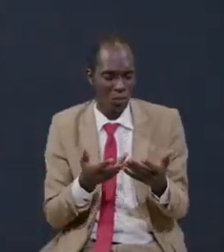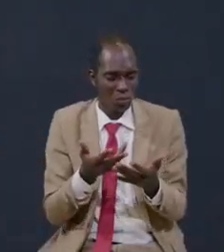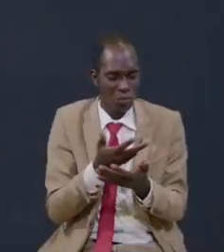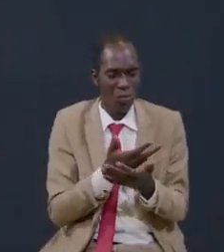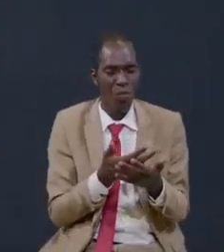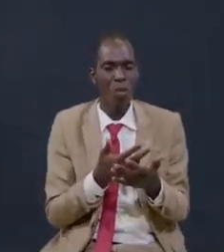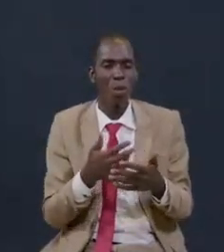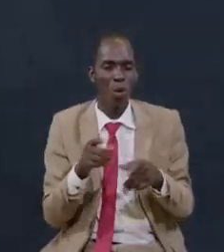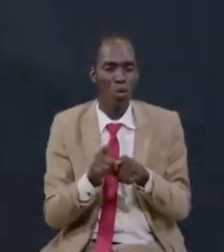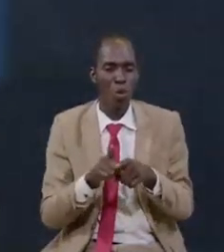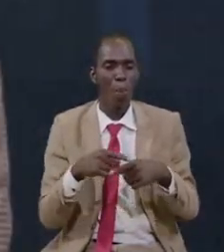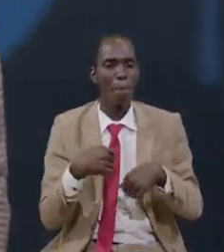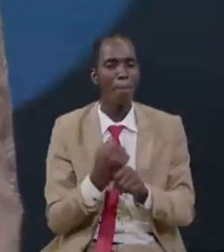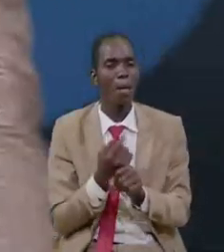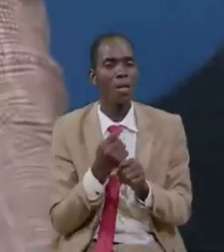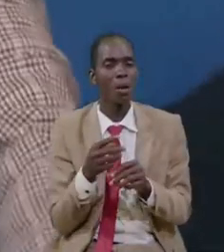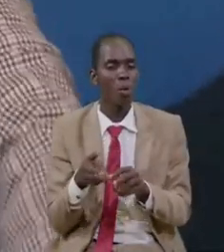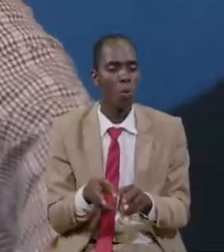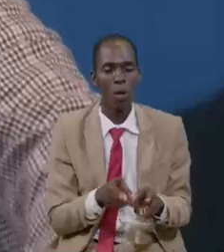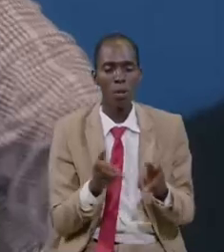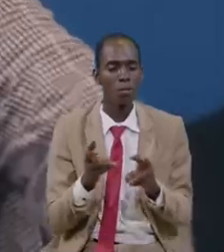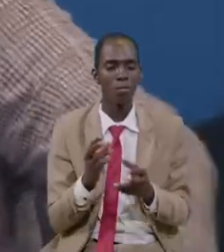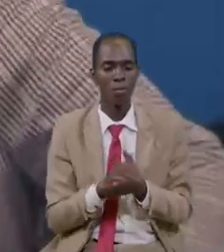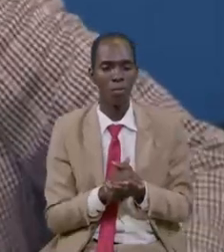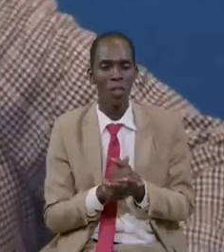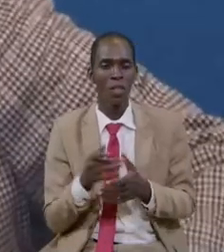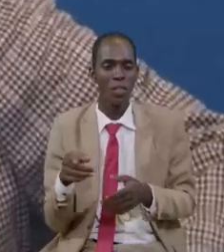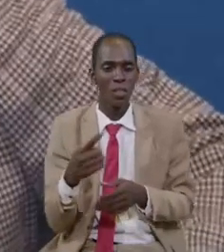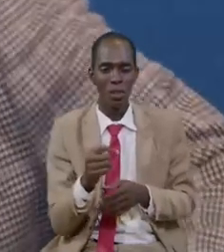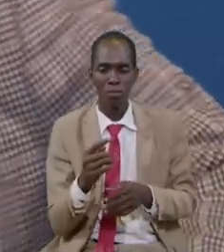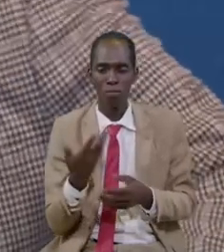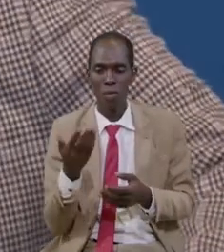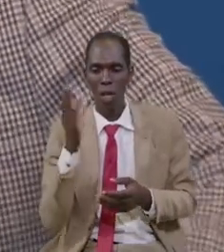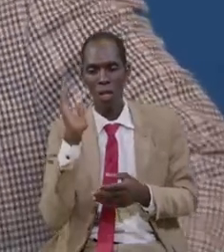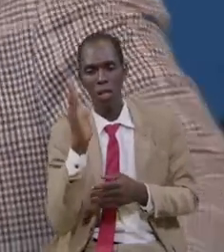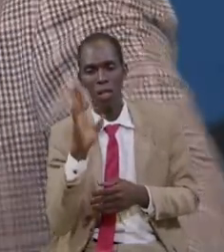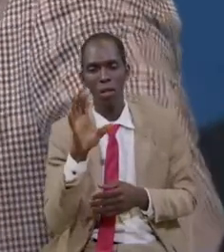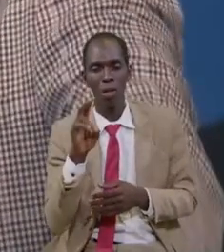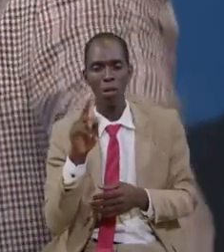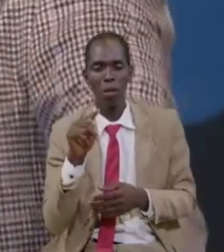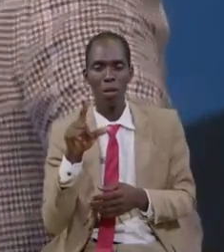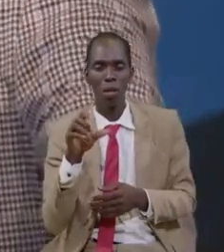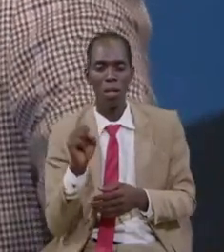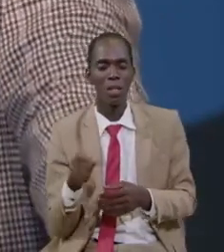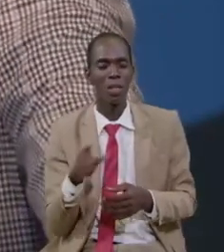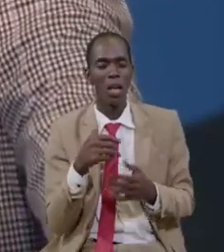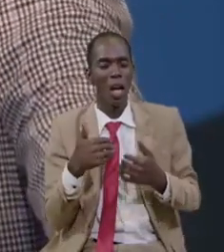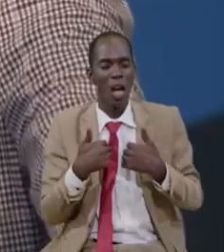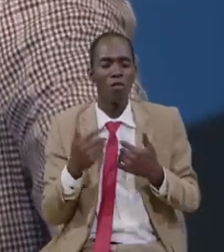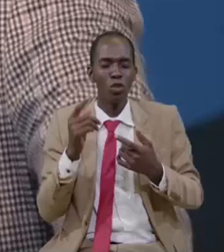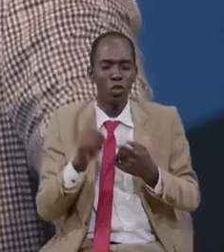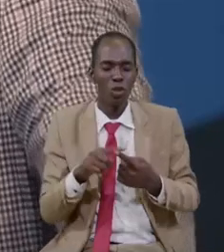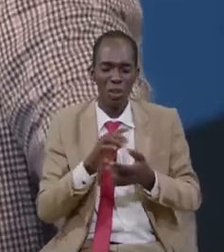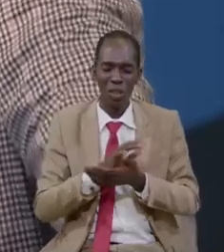ils tracent le chemin, ils préparent la voie, le coupe-coupe qu'ils ont. Ils utilisent ça pour balayer le chemin, pour aller en enfer